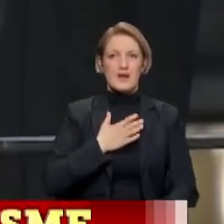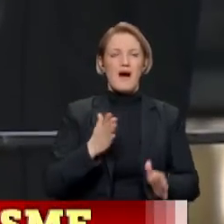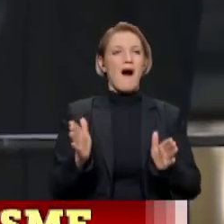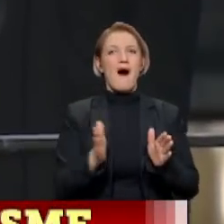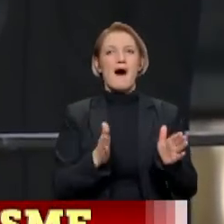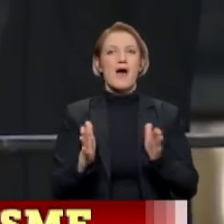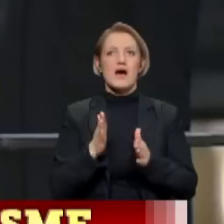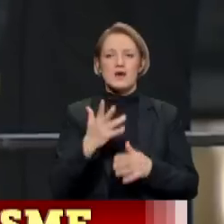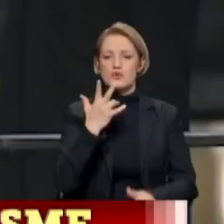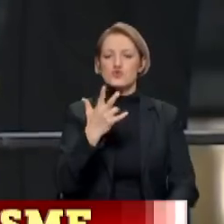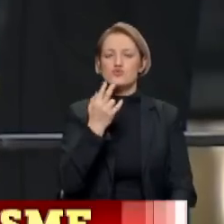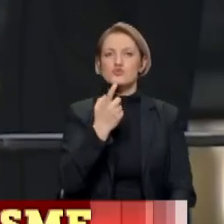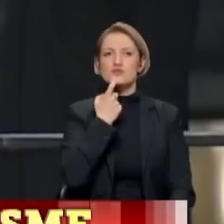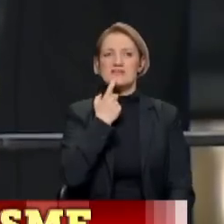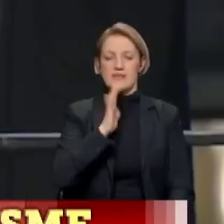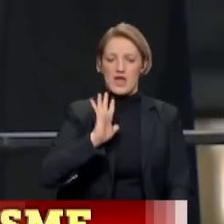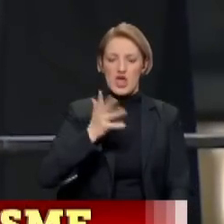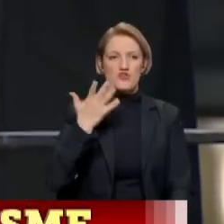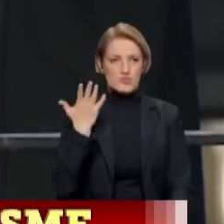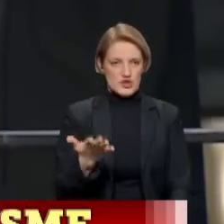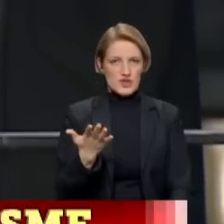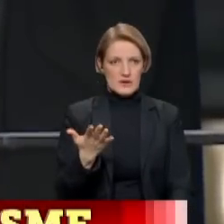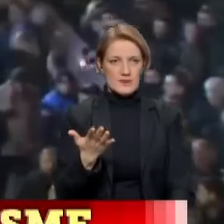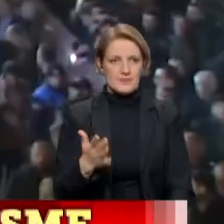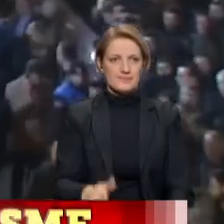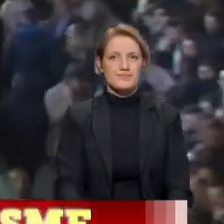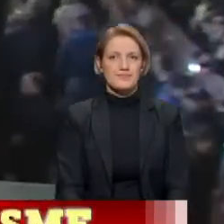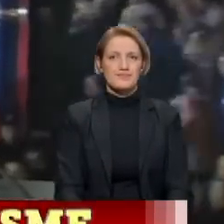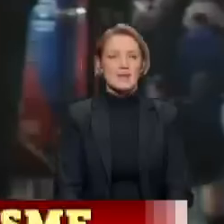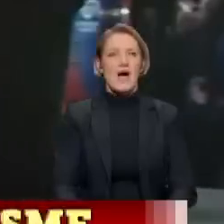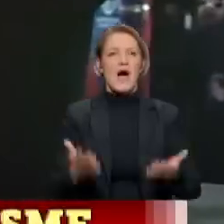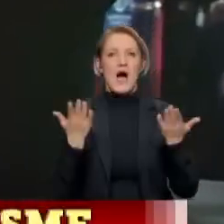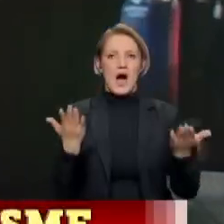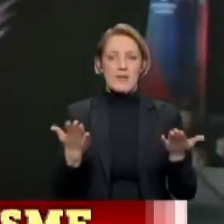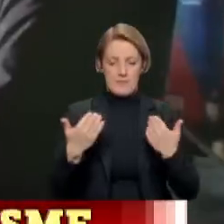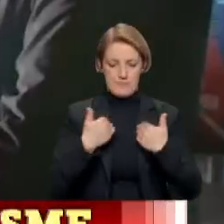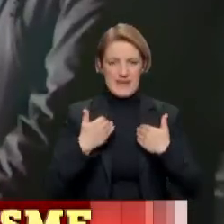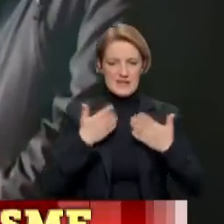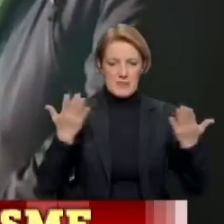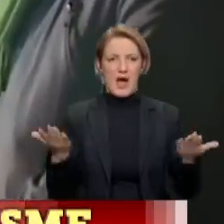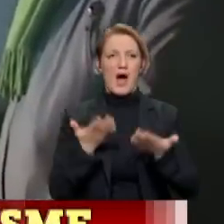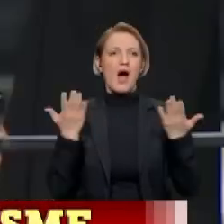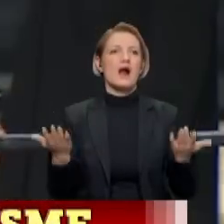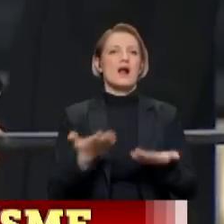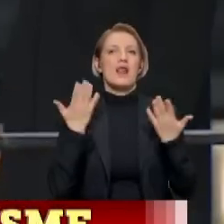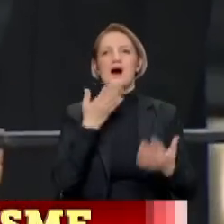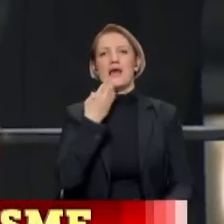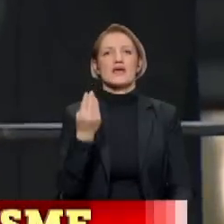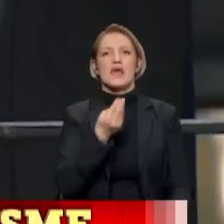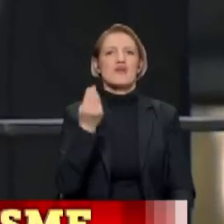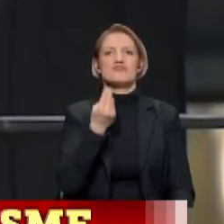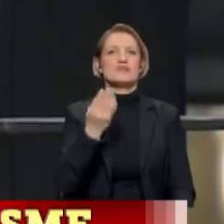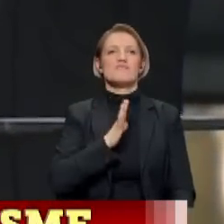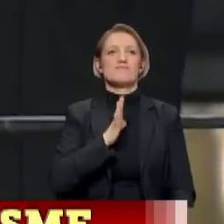Aradan 3,5 sene geçmiş olabilir. Ama benim hala gençliğim var.